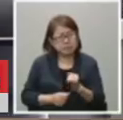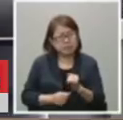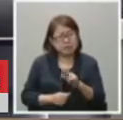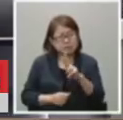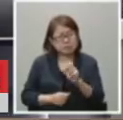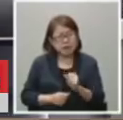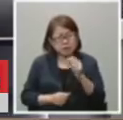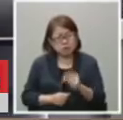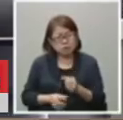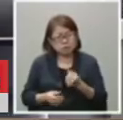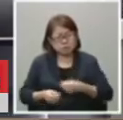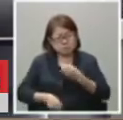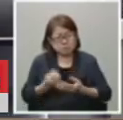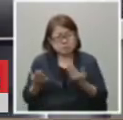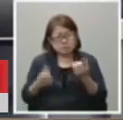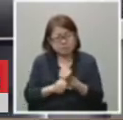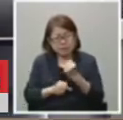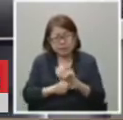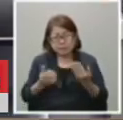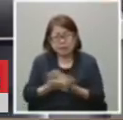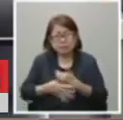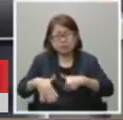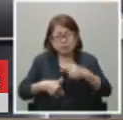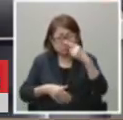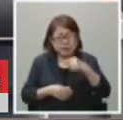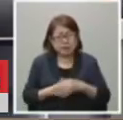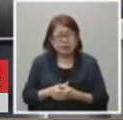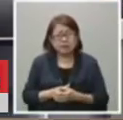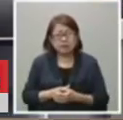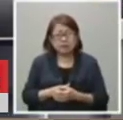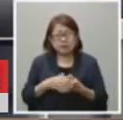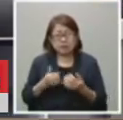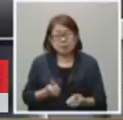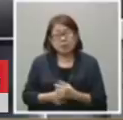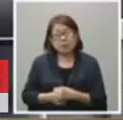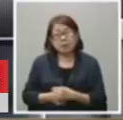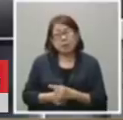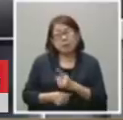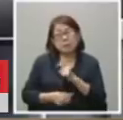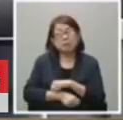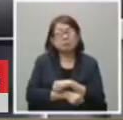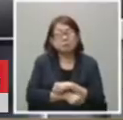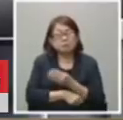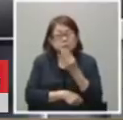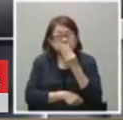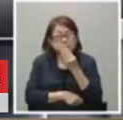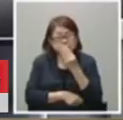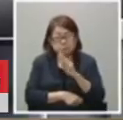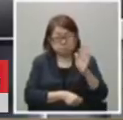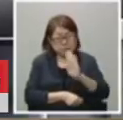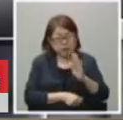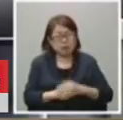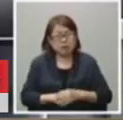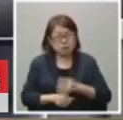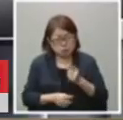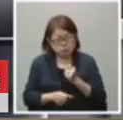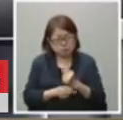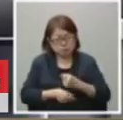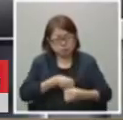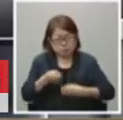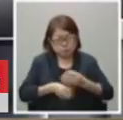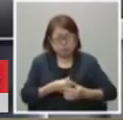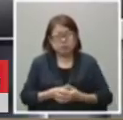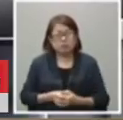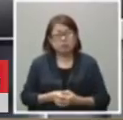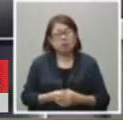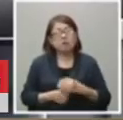ำหน้าที่แทนพี่น้องคนไทยไม่ใช่ว่าพอใครถามแล้วก็นั่งเฉยๆไม่ได้เพราะฉะนั้น